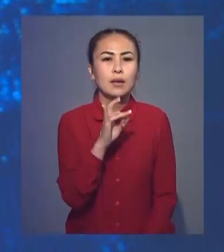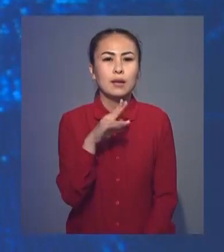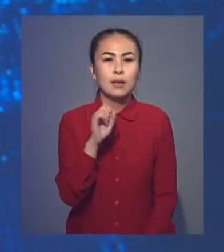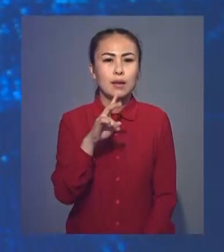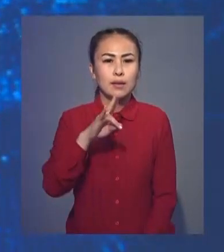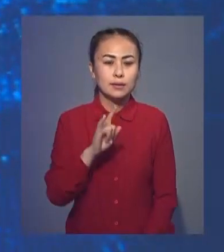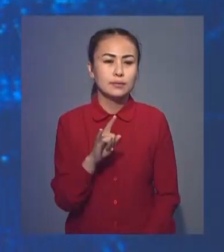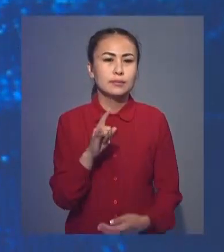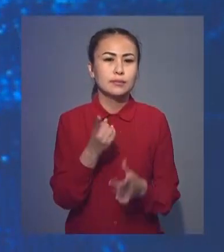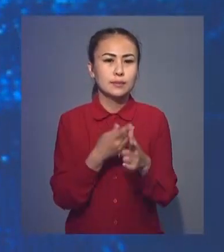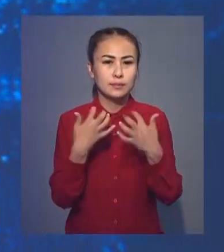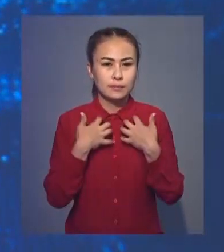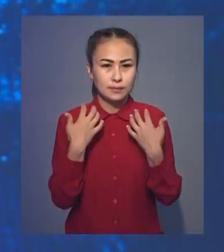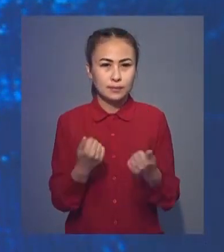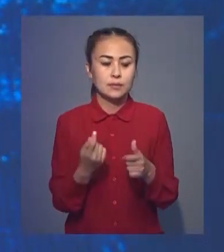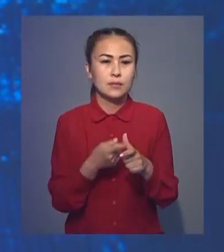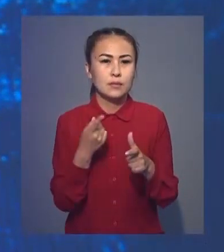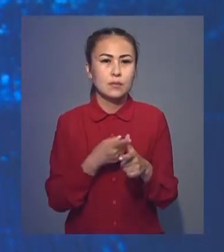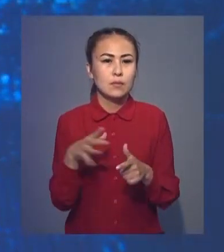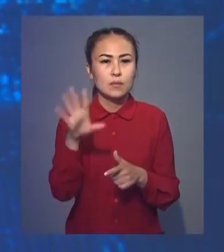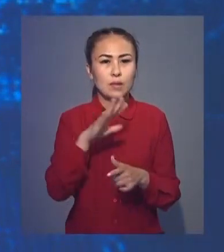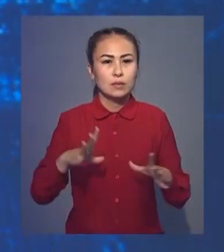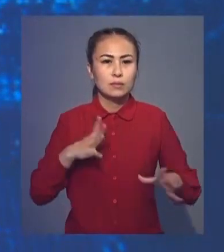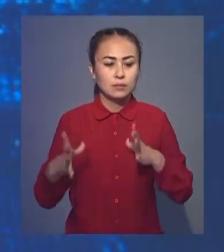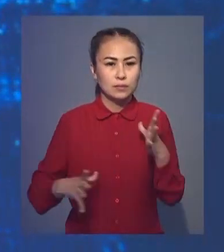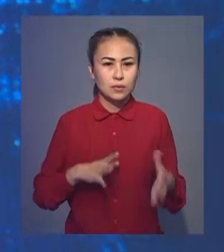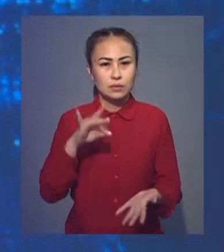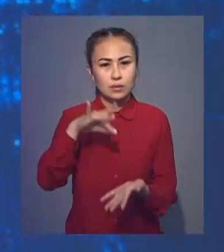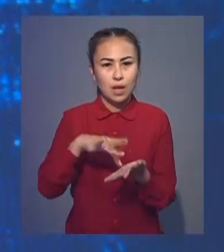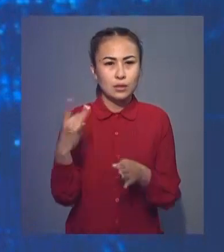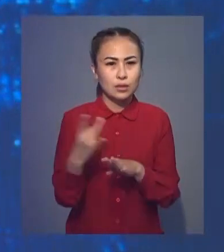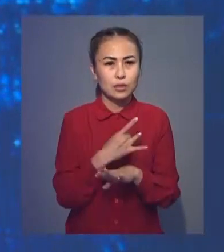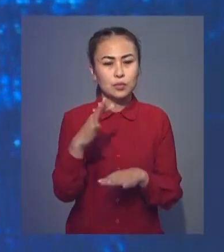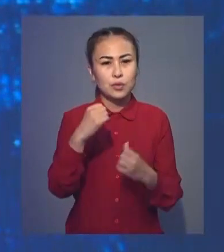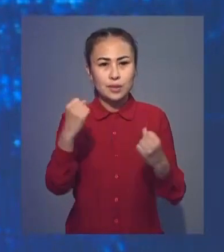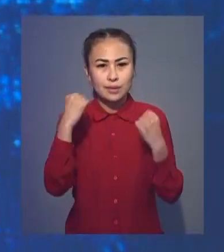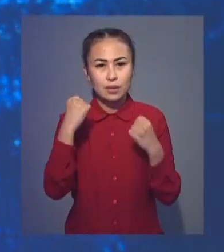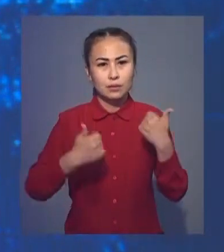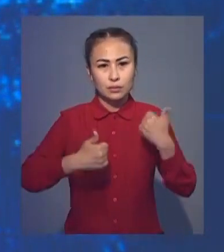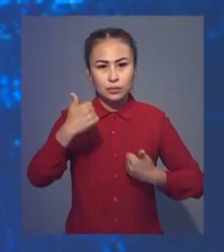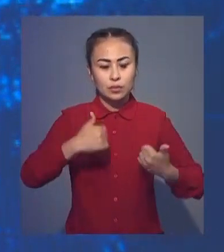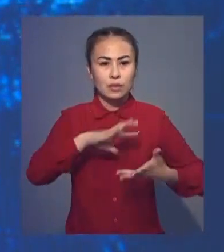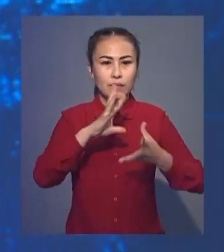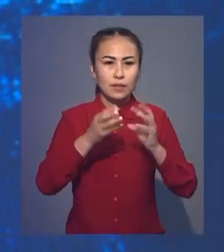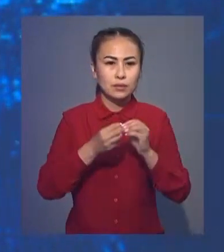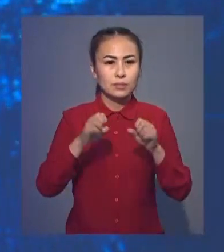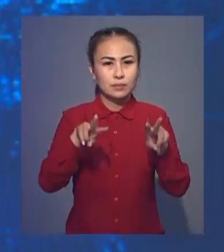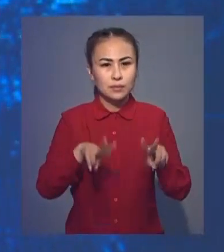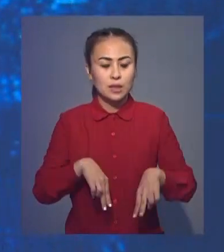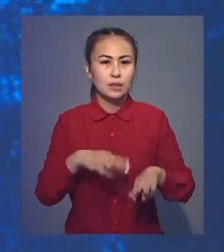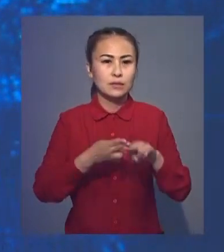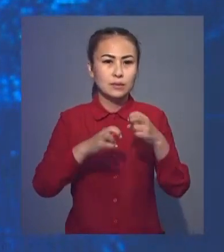Қарқаралыда заманауи дене шынықтыру және сауықтыру кешені салынып жатыр. Аудан орталығында алғаш рет спорттық сайыстарды өткізуге арналған